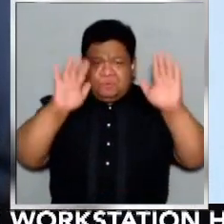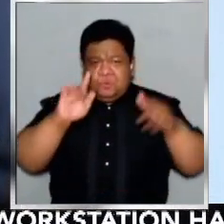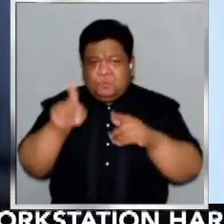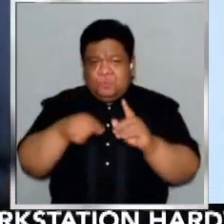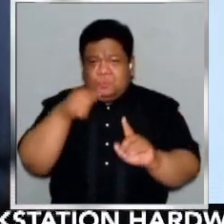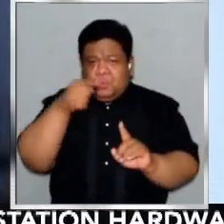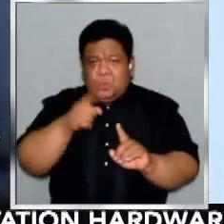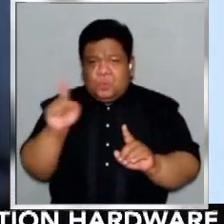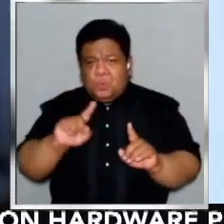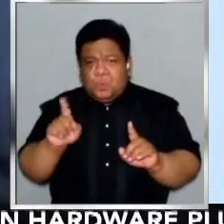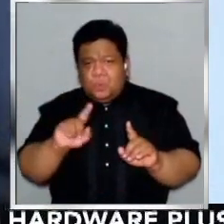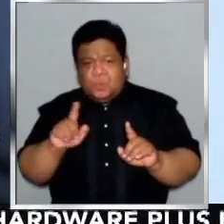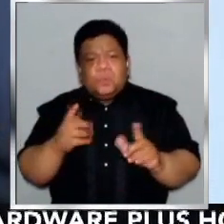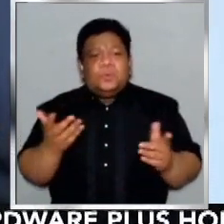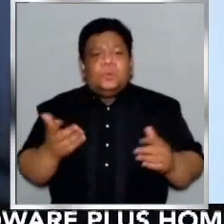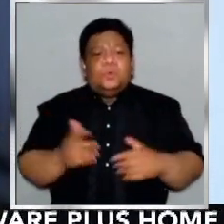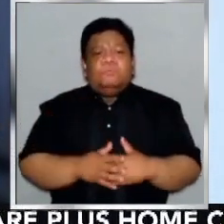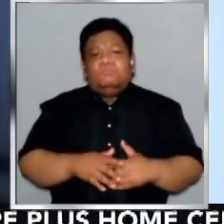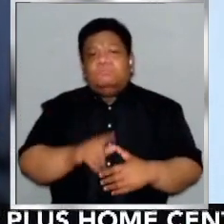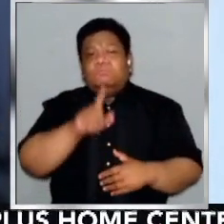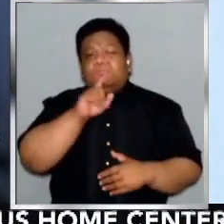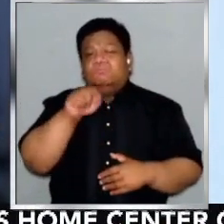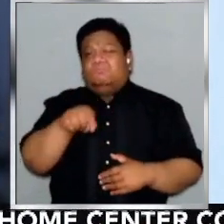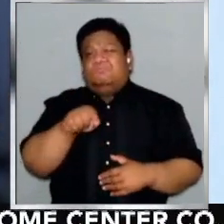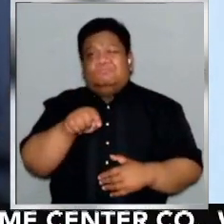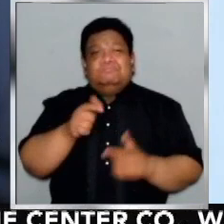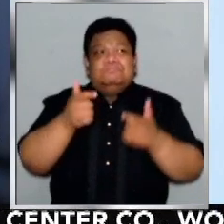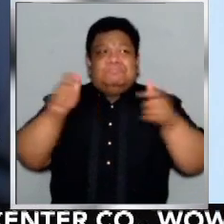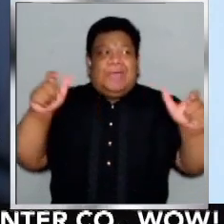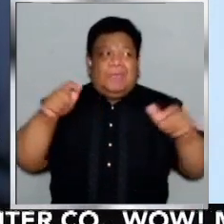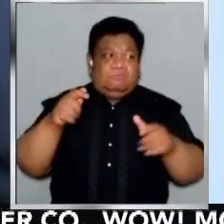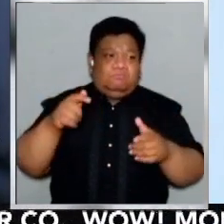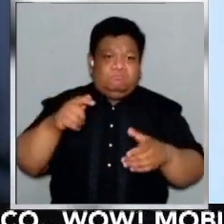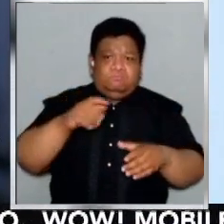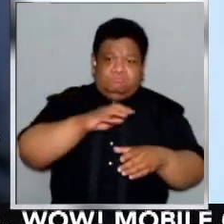It's not a huge part of our economy.